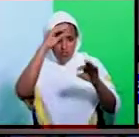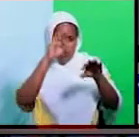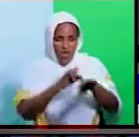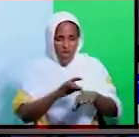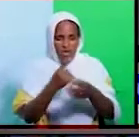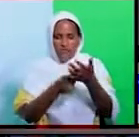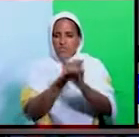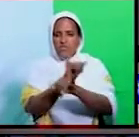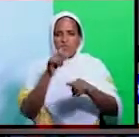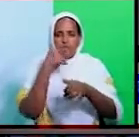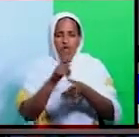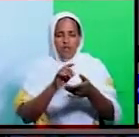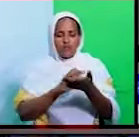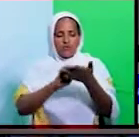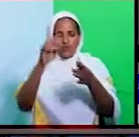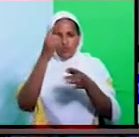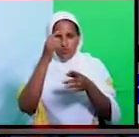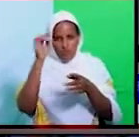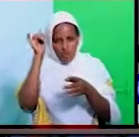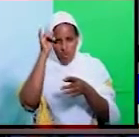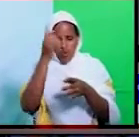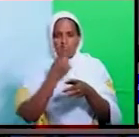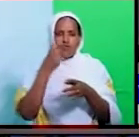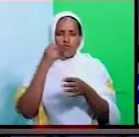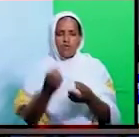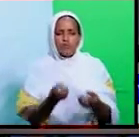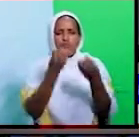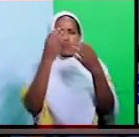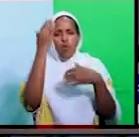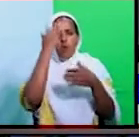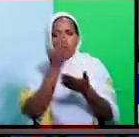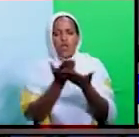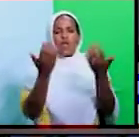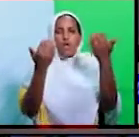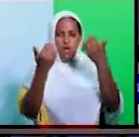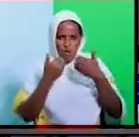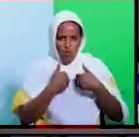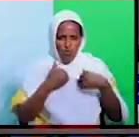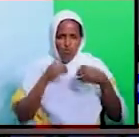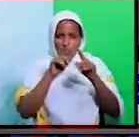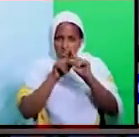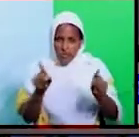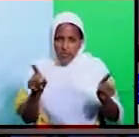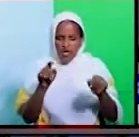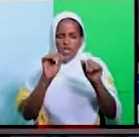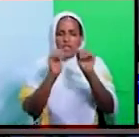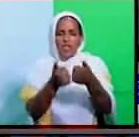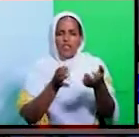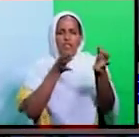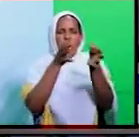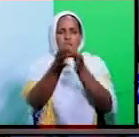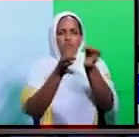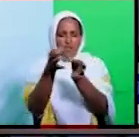የማትችል ከሆንክ የማታነብ ከሆነ ትርጉሙንም እንዴት አድርገህ ልታውቀው ትችላለህ? ምክንያቱም መምሪያ ላይ አንብብልኝና ከቻልኩ